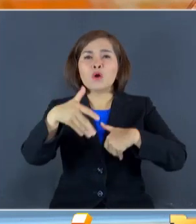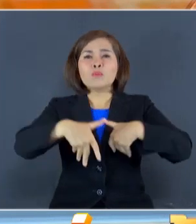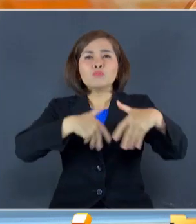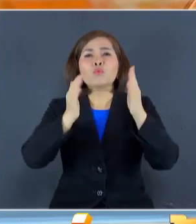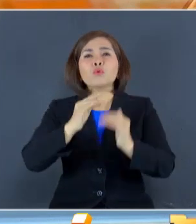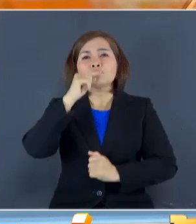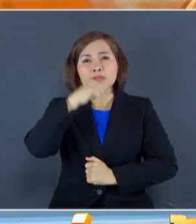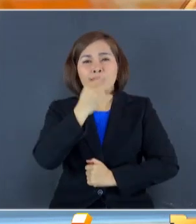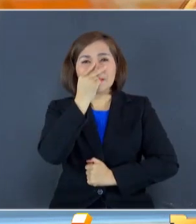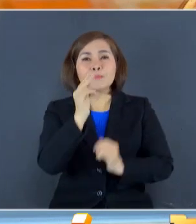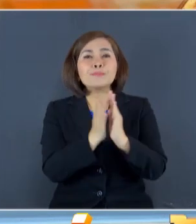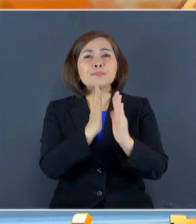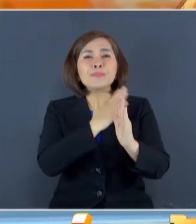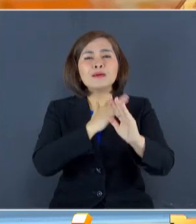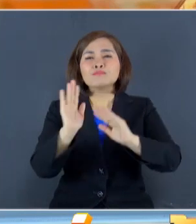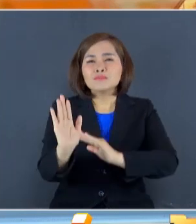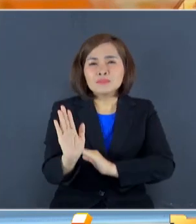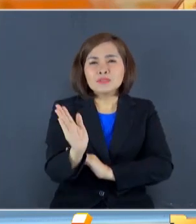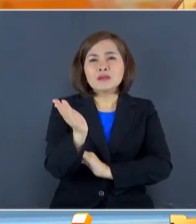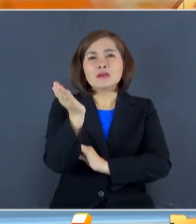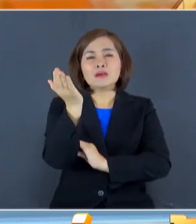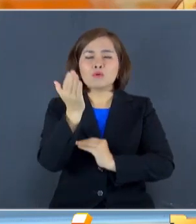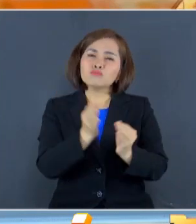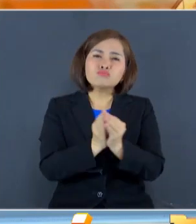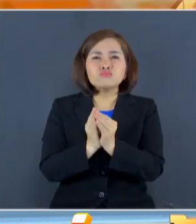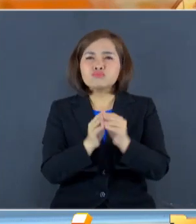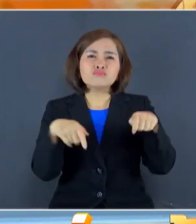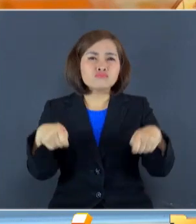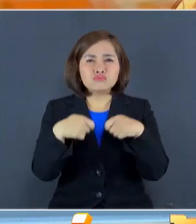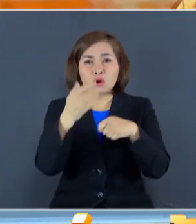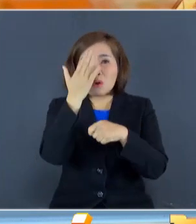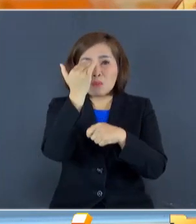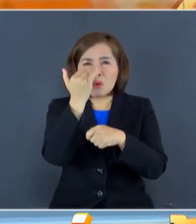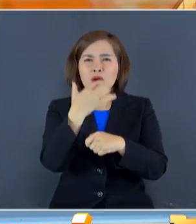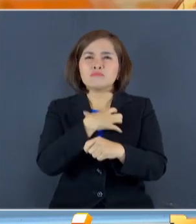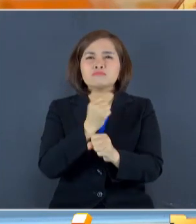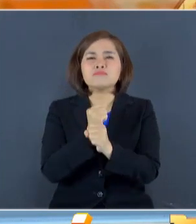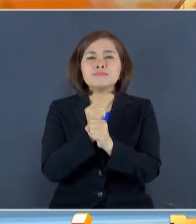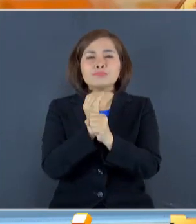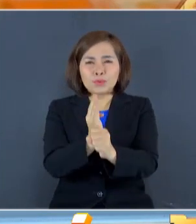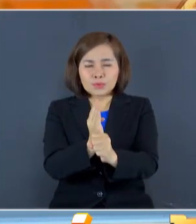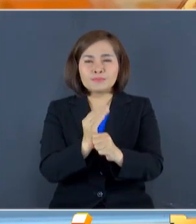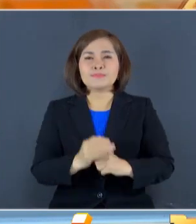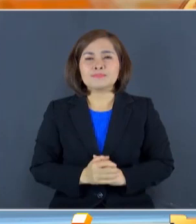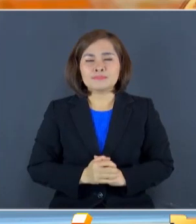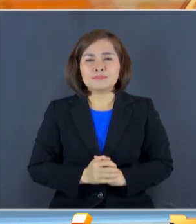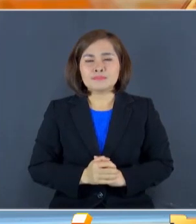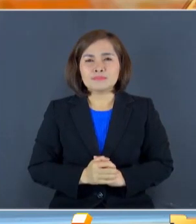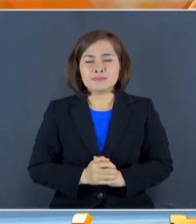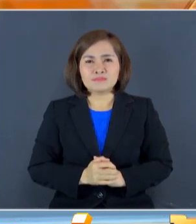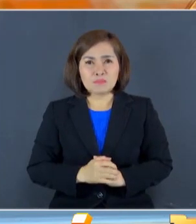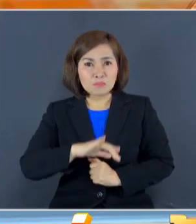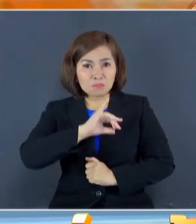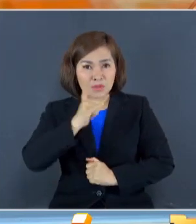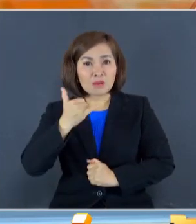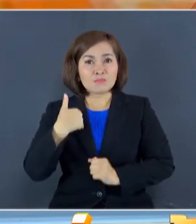เราพอเห็นพระบางทีตอนเช้าเนี่ยคุณผู้ชมตื่นเช้ามาบางทีทำกับข้าวบางทีเตรียมจะใส่บาตรฮะแต่แน่นอนการห่มผ้าเหลืองบางค